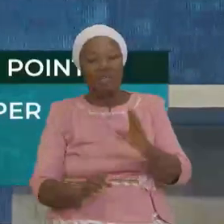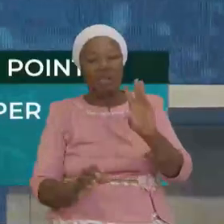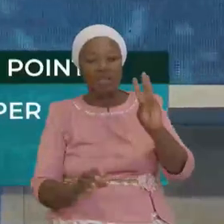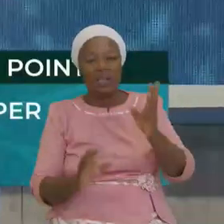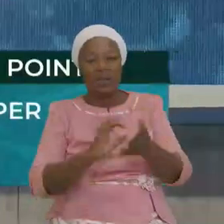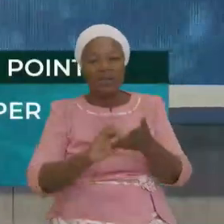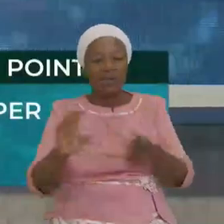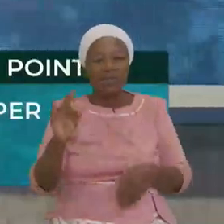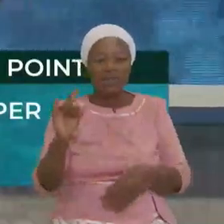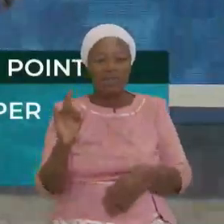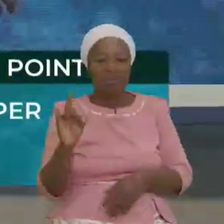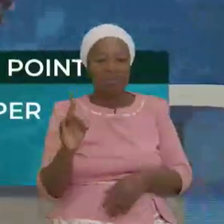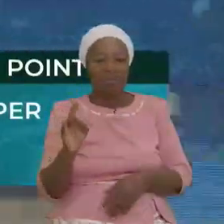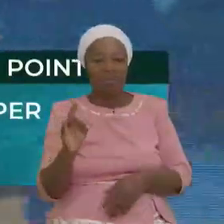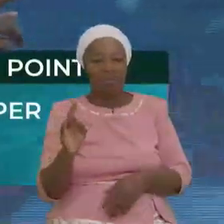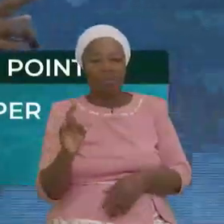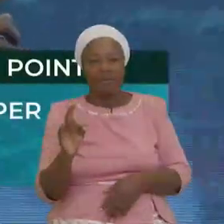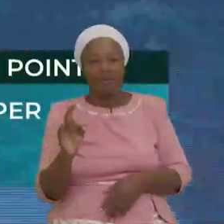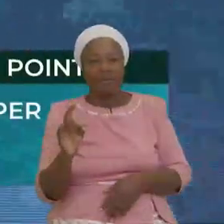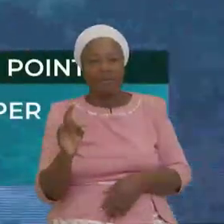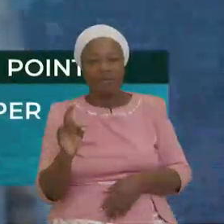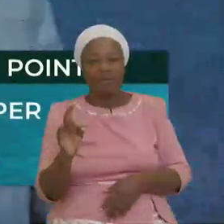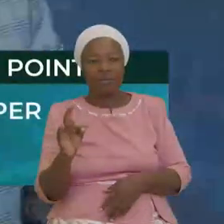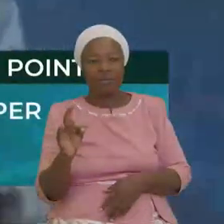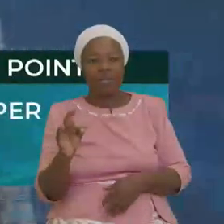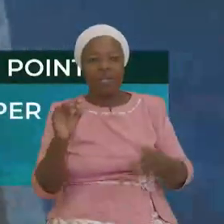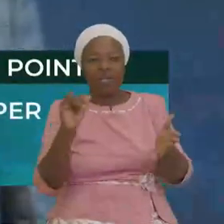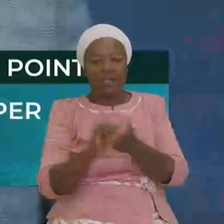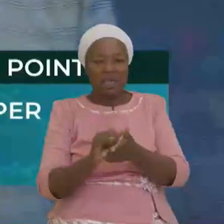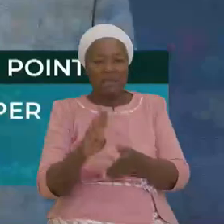Voyons Hébreux chapitre 6, 18.